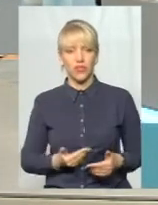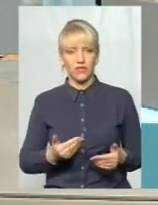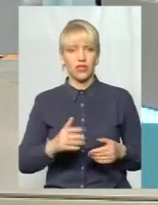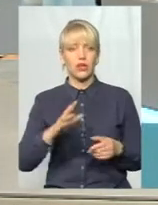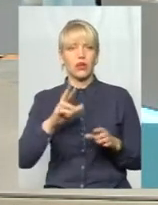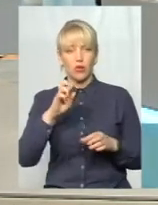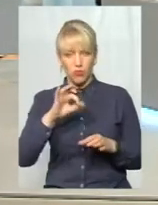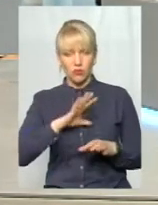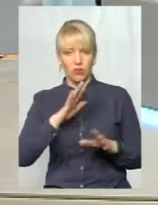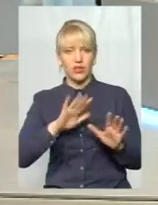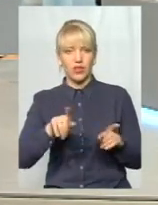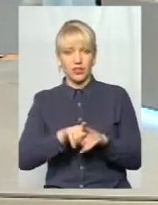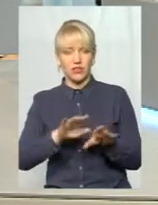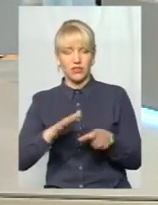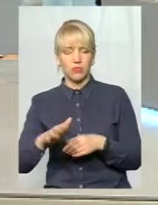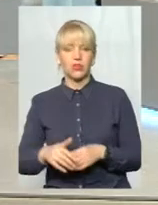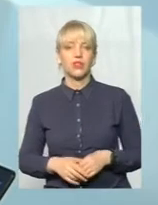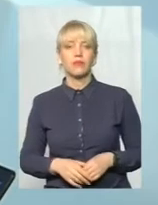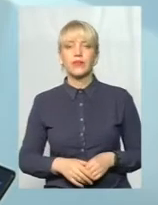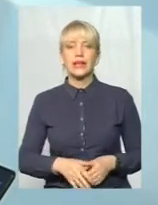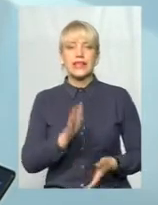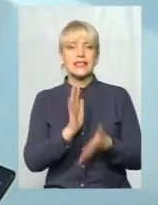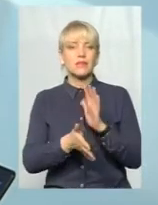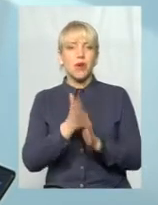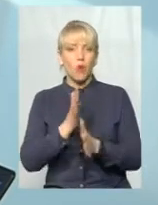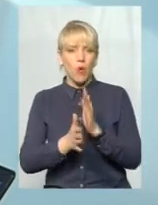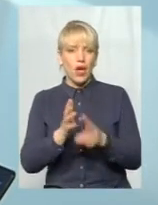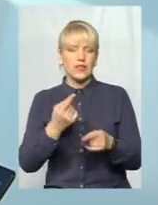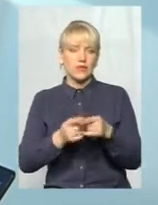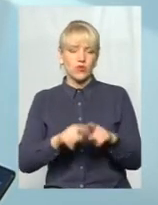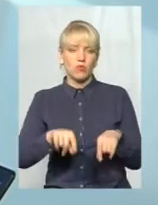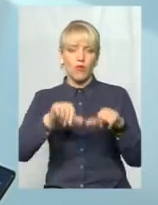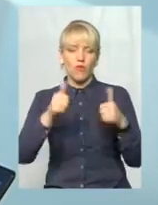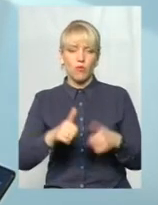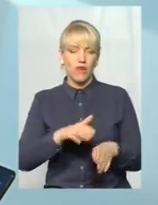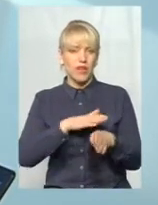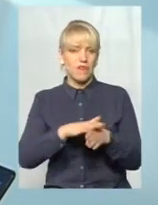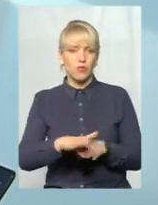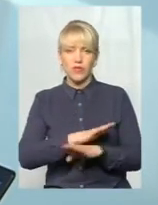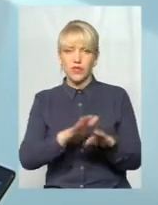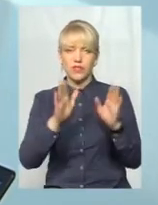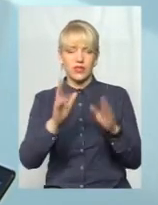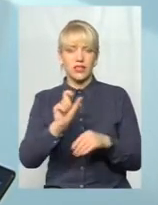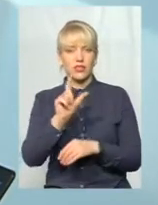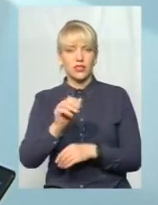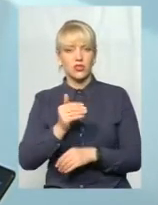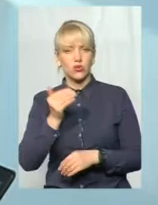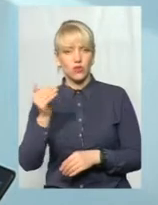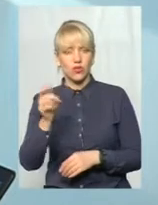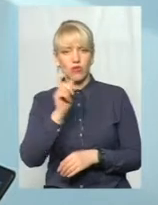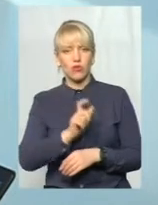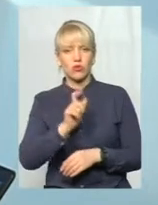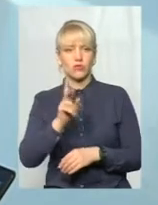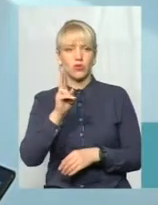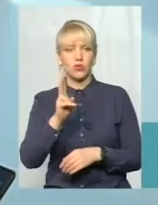області? Звичайно. Спекуляція в цьому форматі відбувається не тільки зі сторони осіб, які є